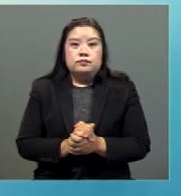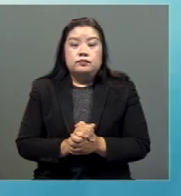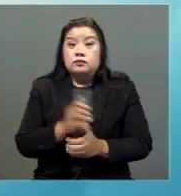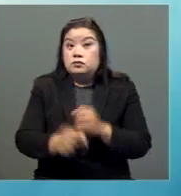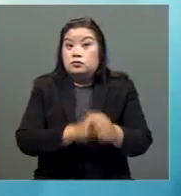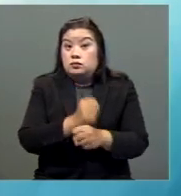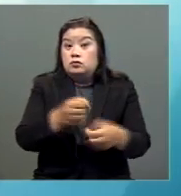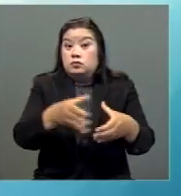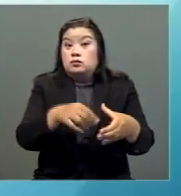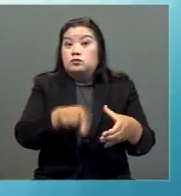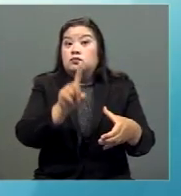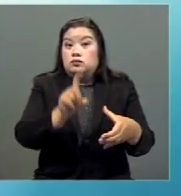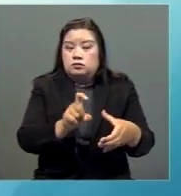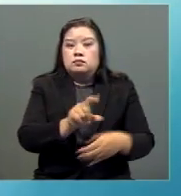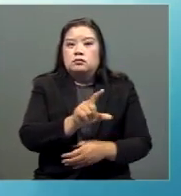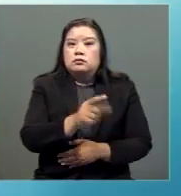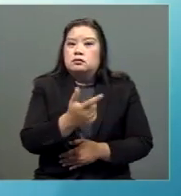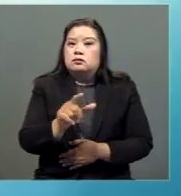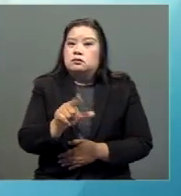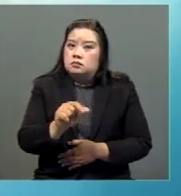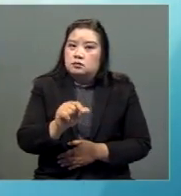นะครับไม่มีผู้เสียชีวิตเพิ่มก็เป็นข่าวดีนะครับแล้วก็กลุ่มวัยที่สูงที่สุดก็ยังอยู่ที่20 29